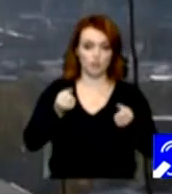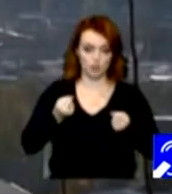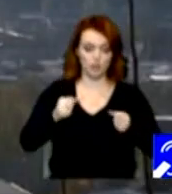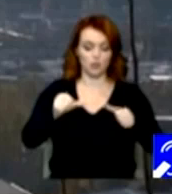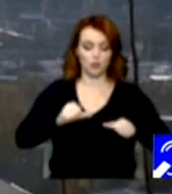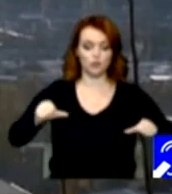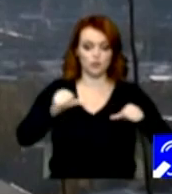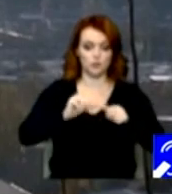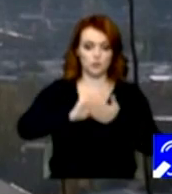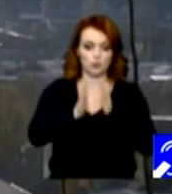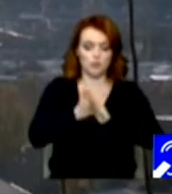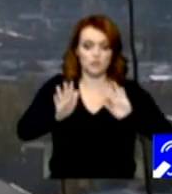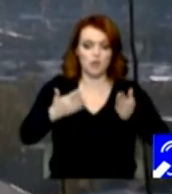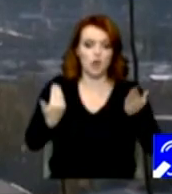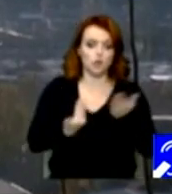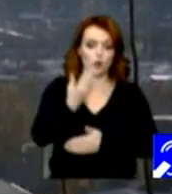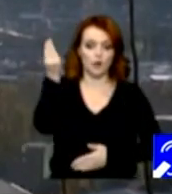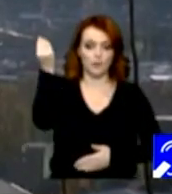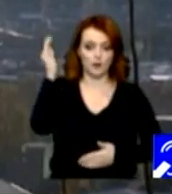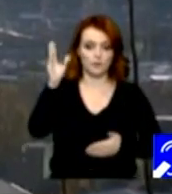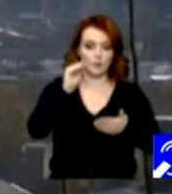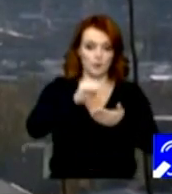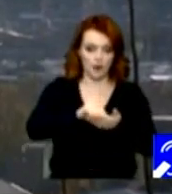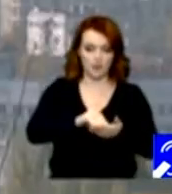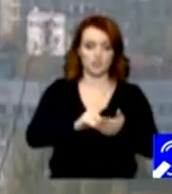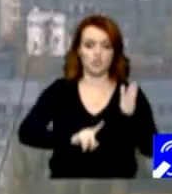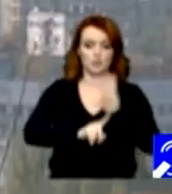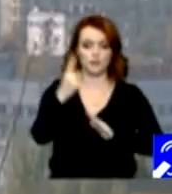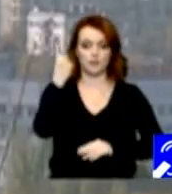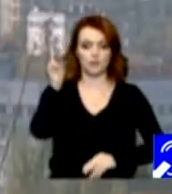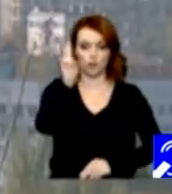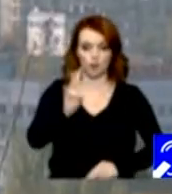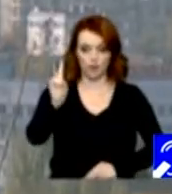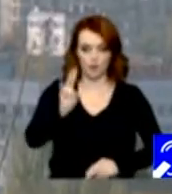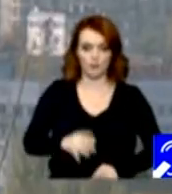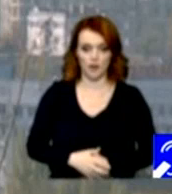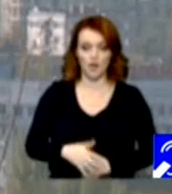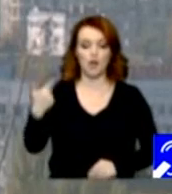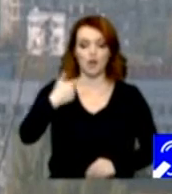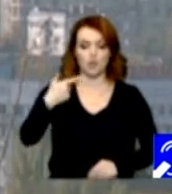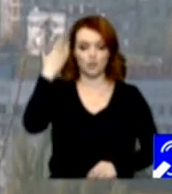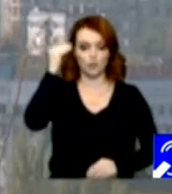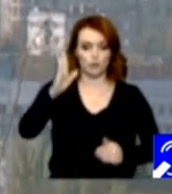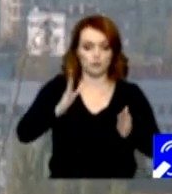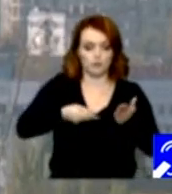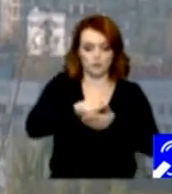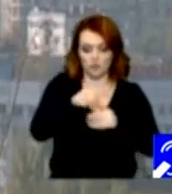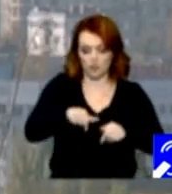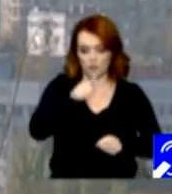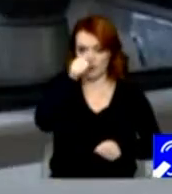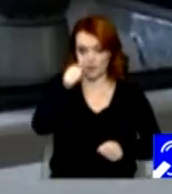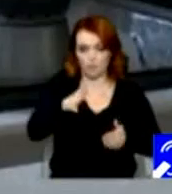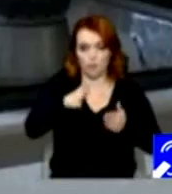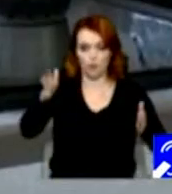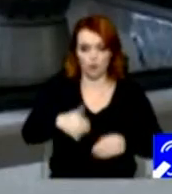excepționale noile tarife vor pa din 1 noiembrie cetățenii Republicii Moldova vor achita din această lună mai